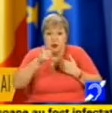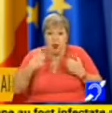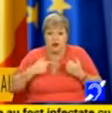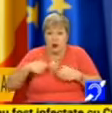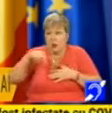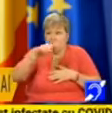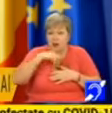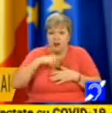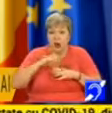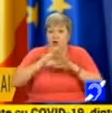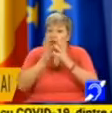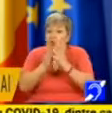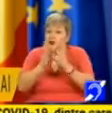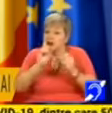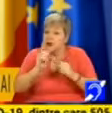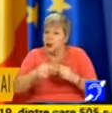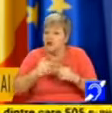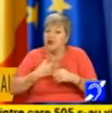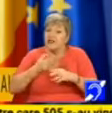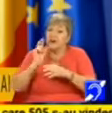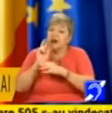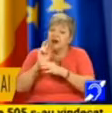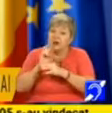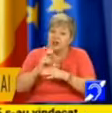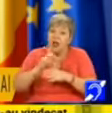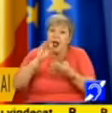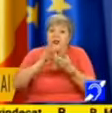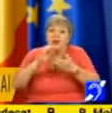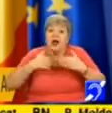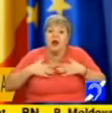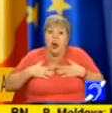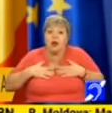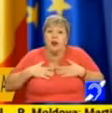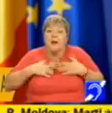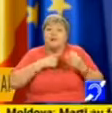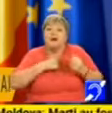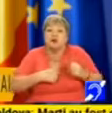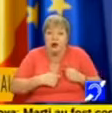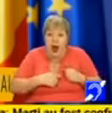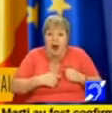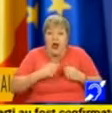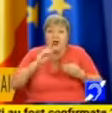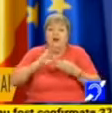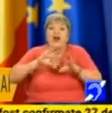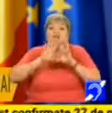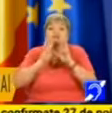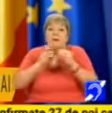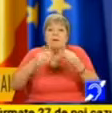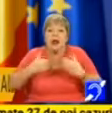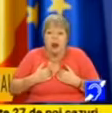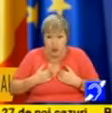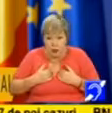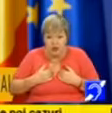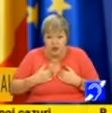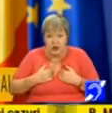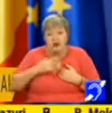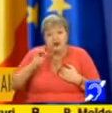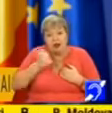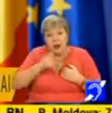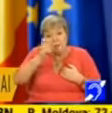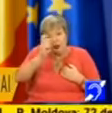va trebui să aibă mai multă grijă de el, de familia lui și de cei